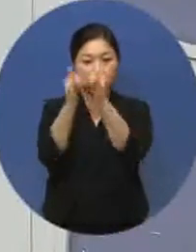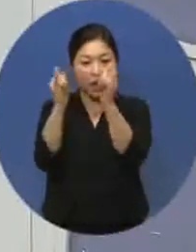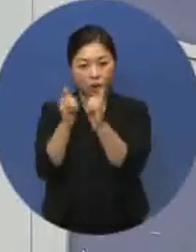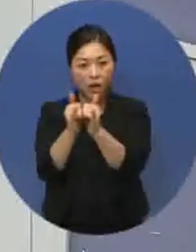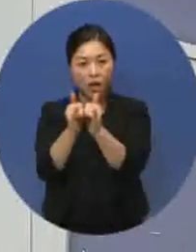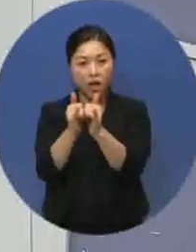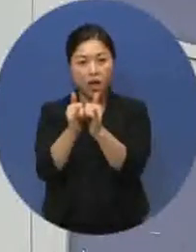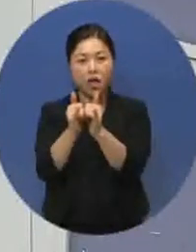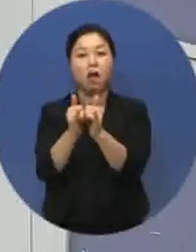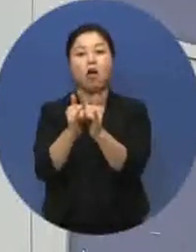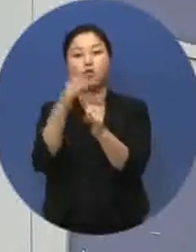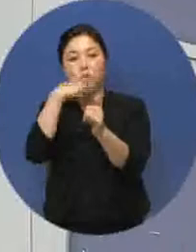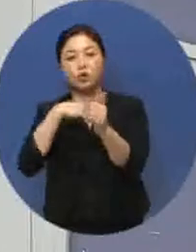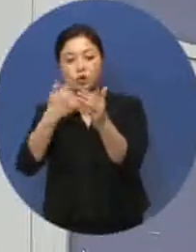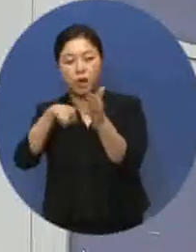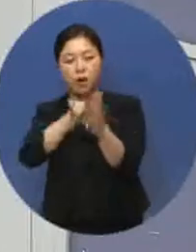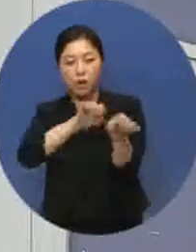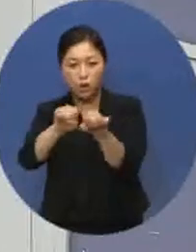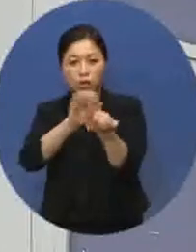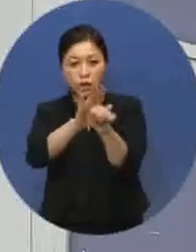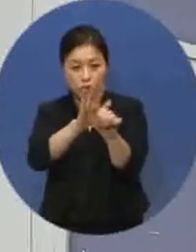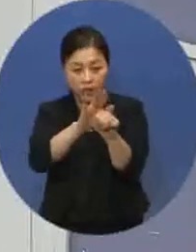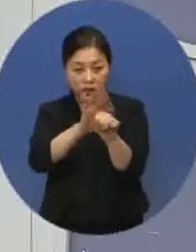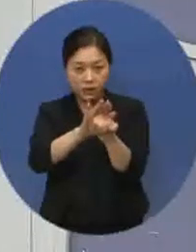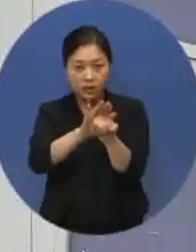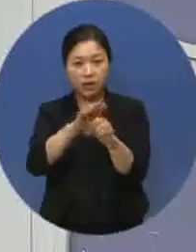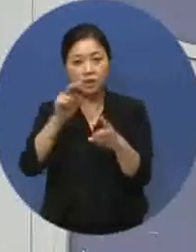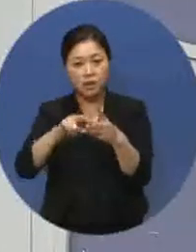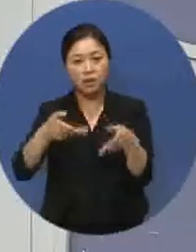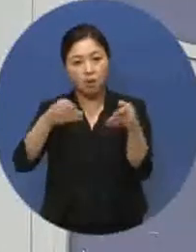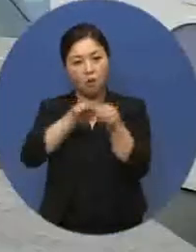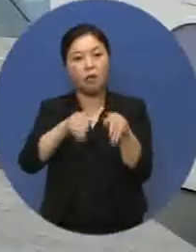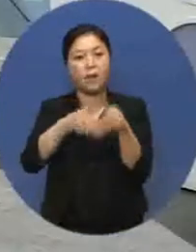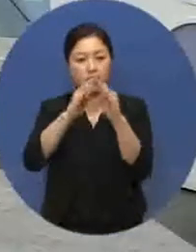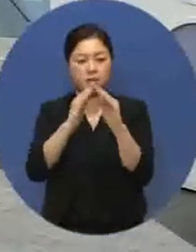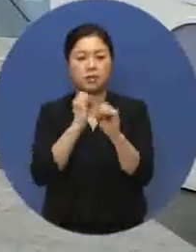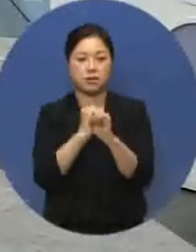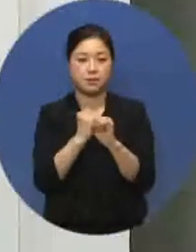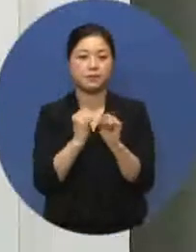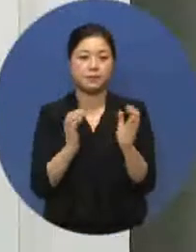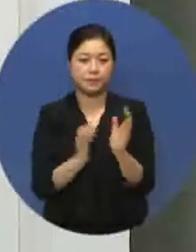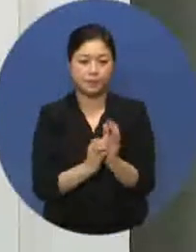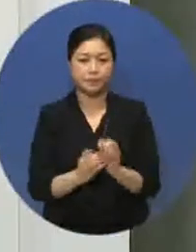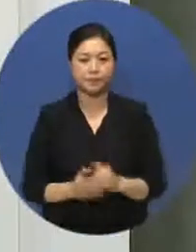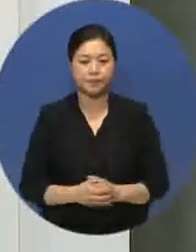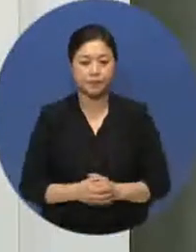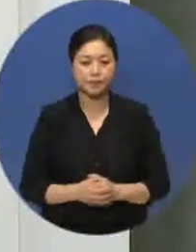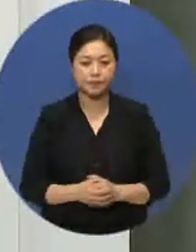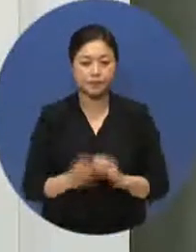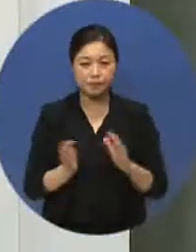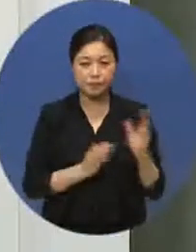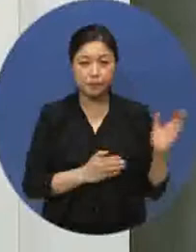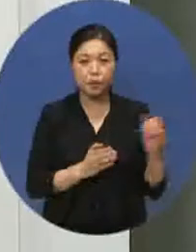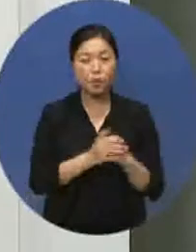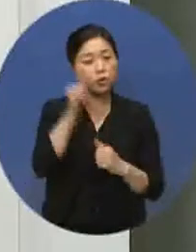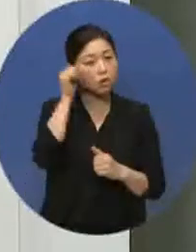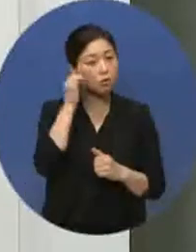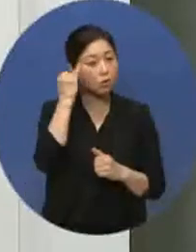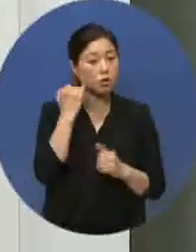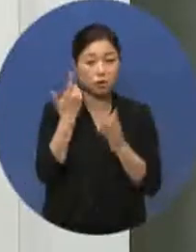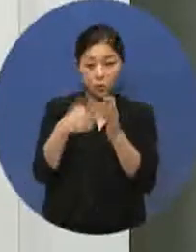필요한 그런 부분에 대해서 지원하는 센터를 만들었습니다. 아, 특히 그 청소년들을